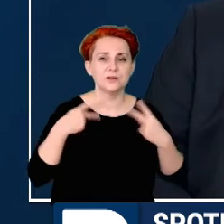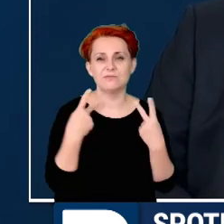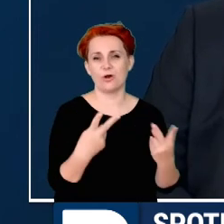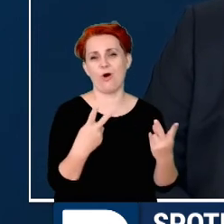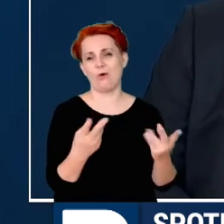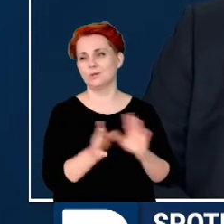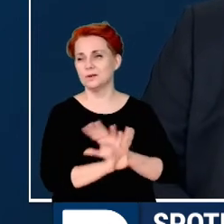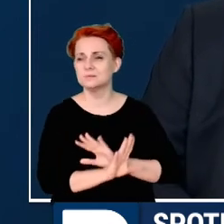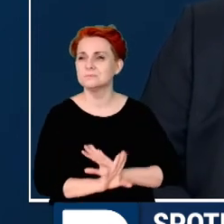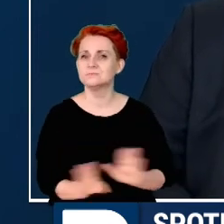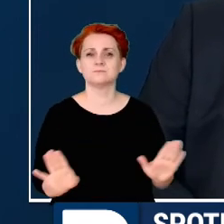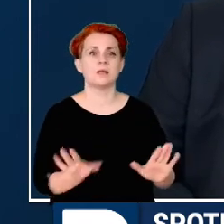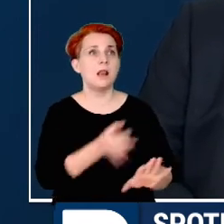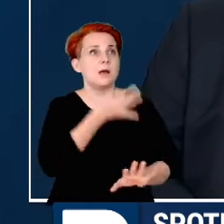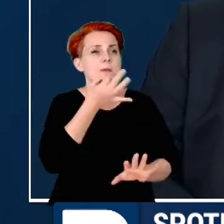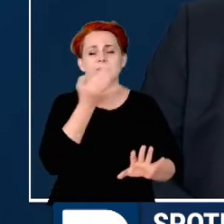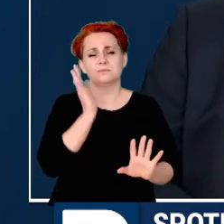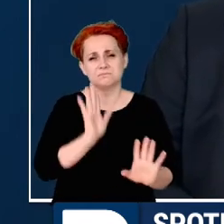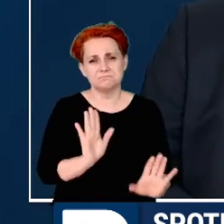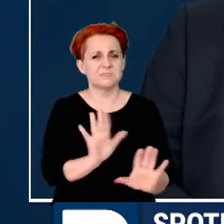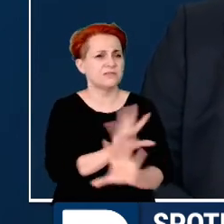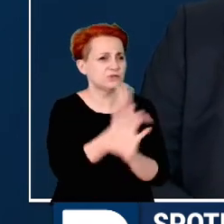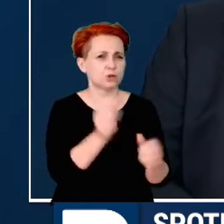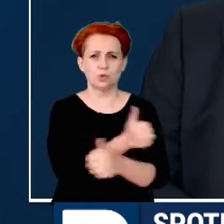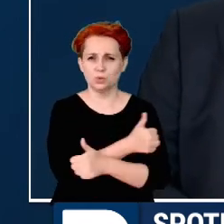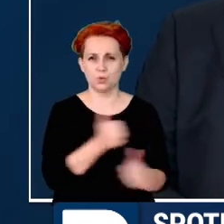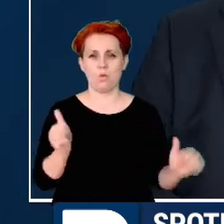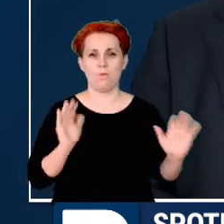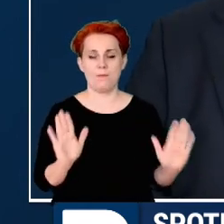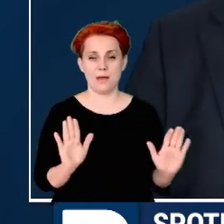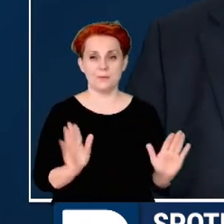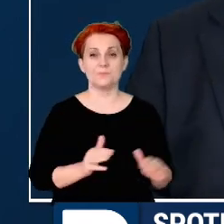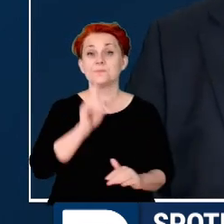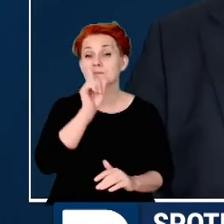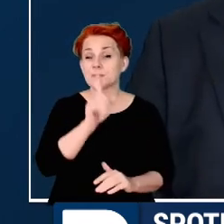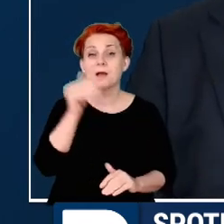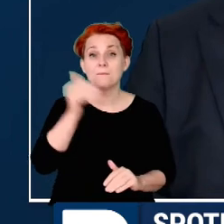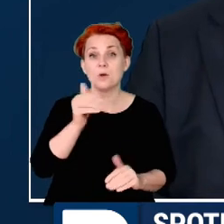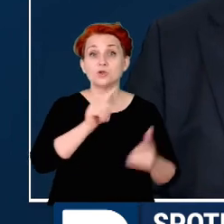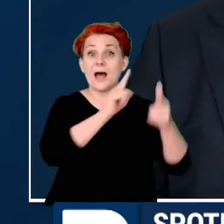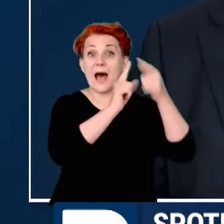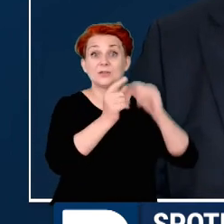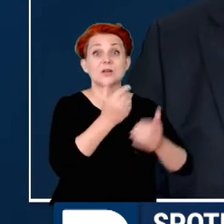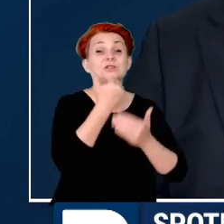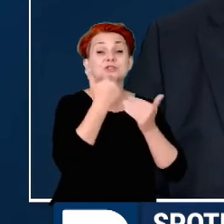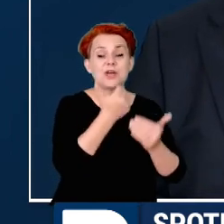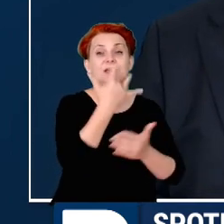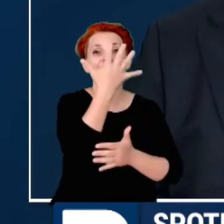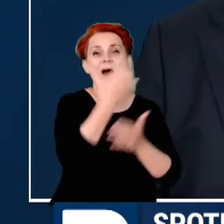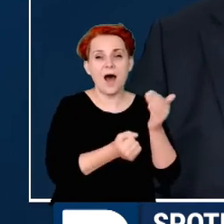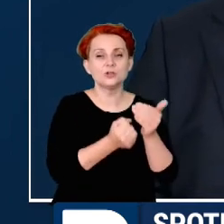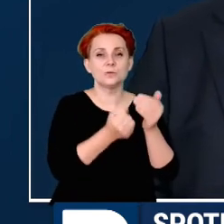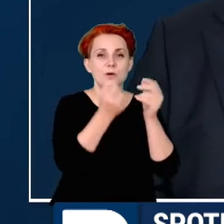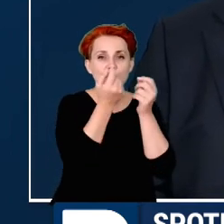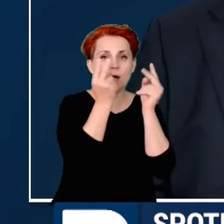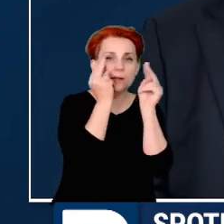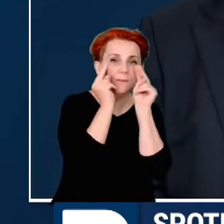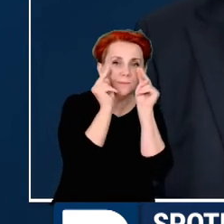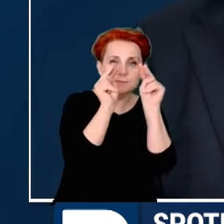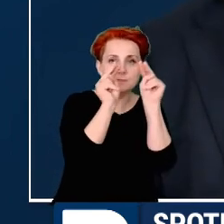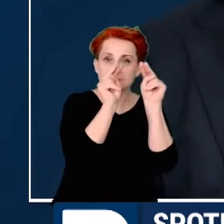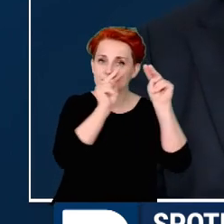mówi, polepszania. Ale może skorzystać nawet i astronomia na tym, żeby na pewne rzeczy spojrzeć trochę inaczej. I